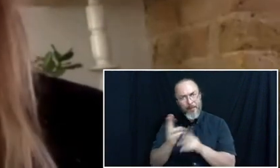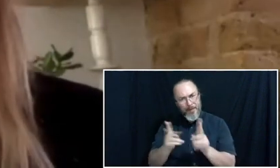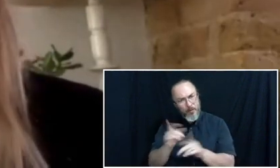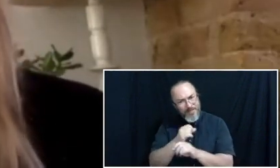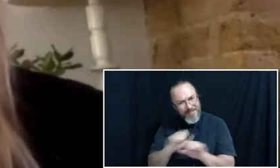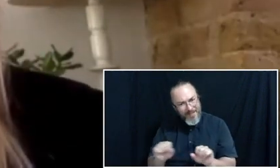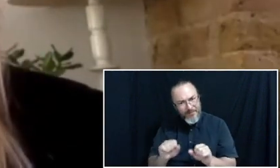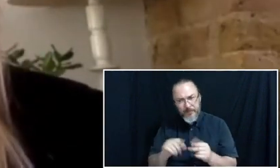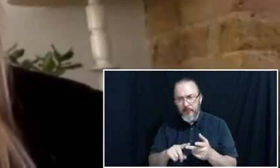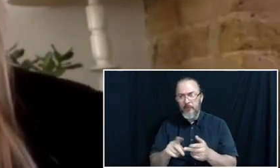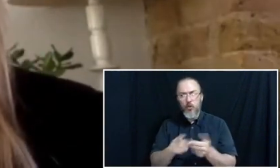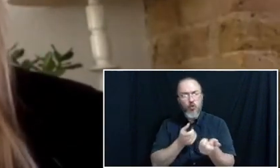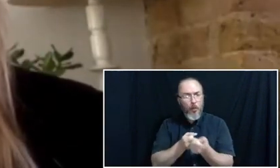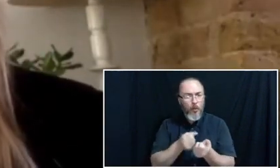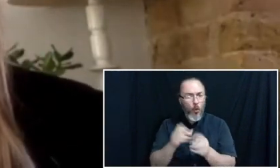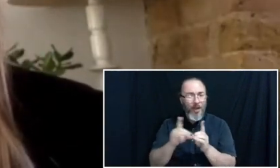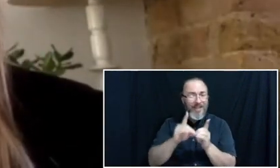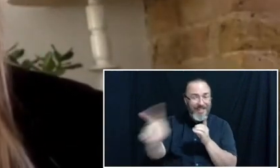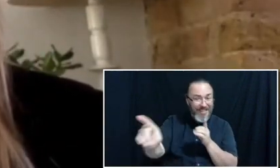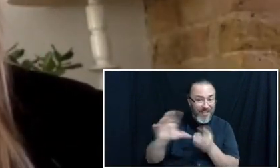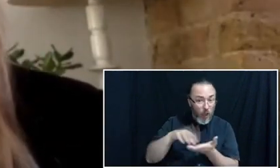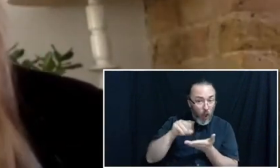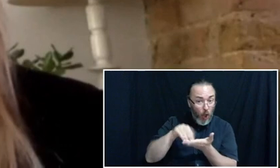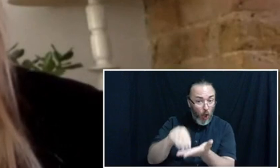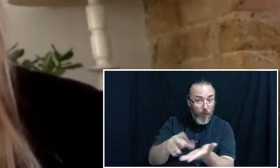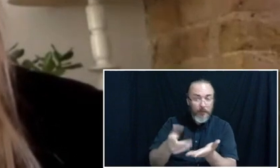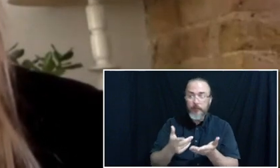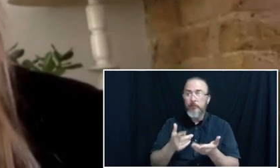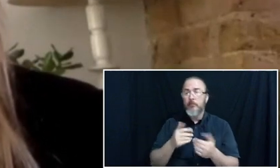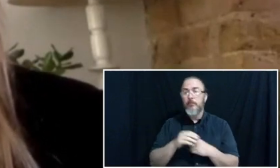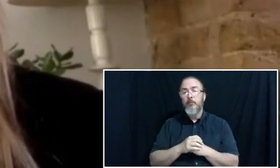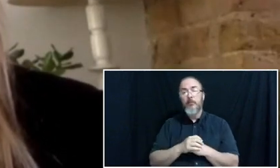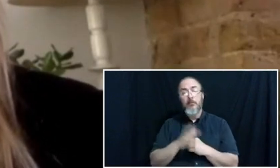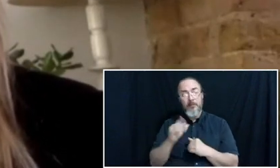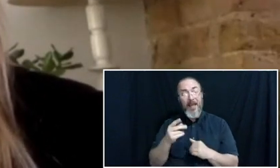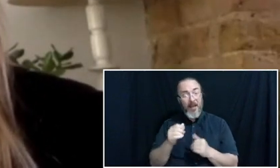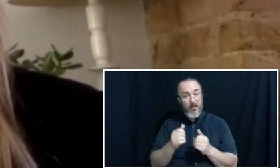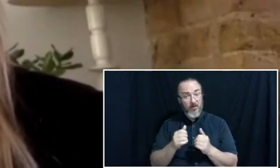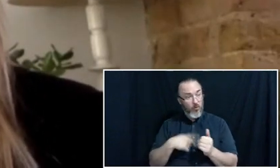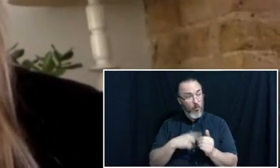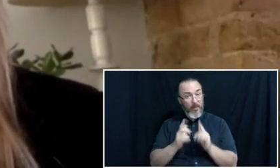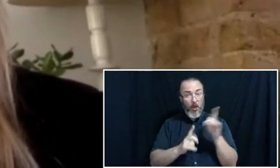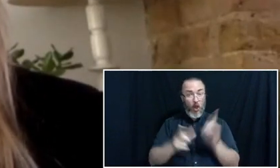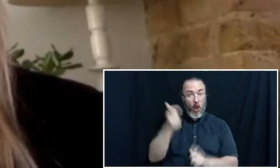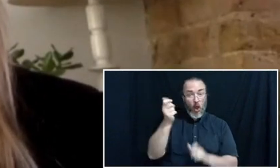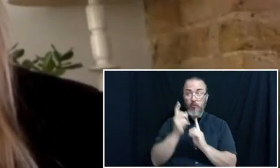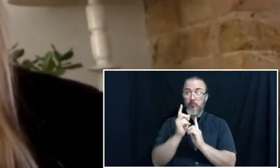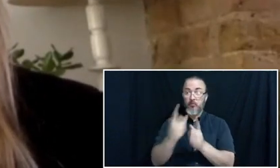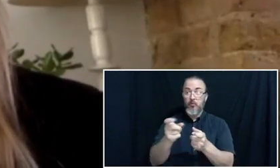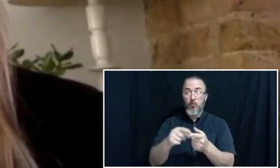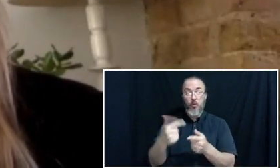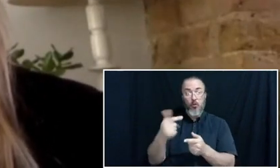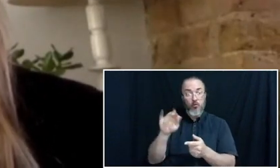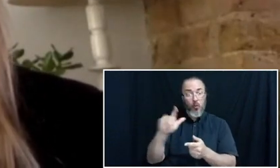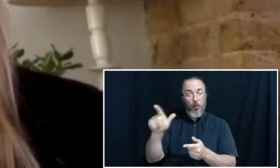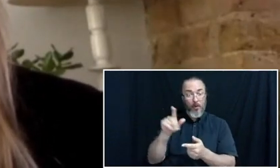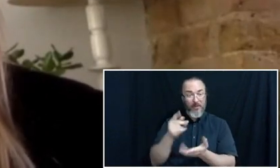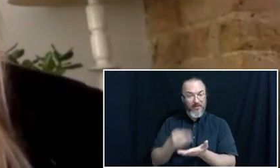l'éducation soit maintenue. Nous appuyons le téléenseignement, l'enseignement grâce aux pairs et aux